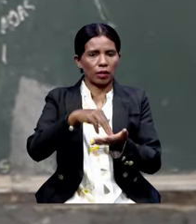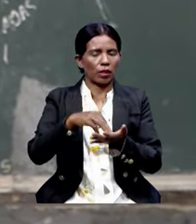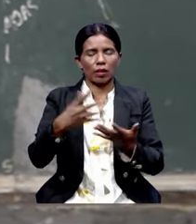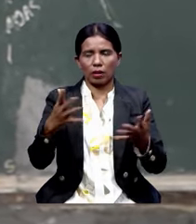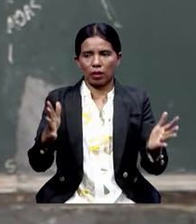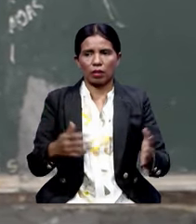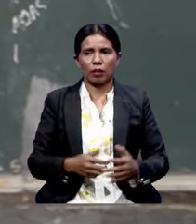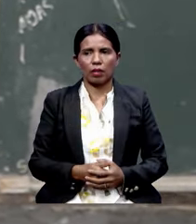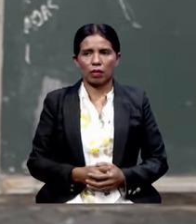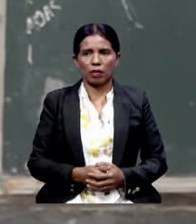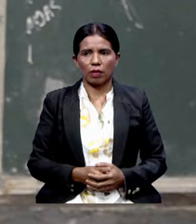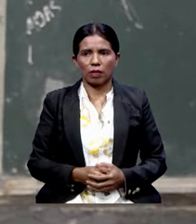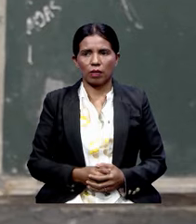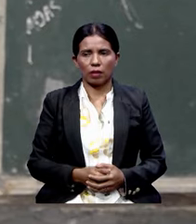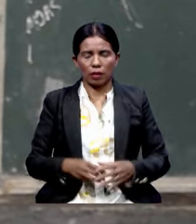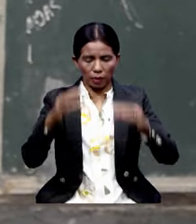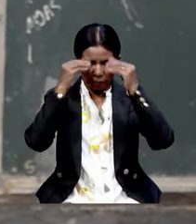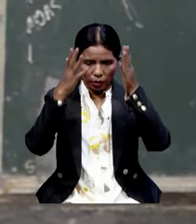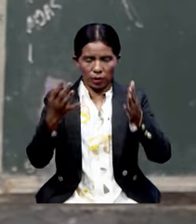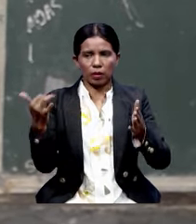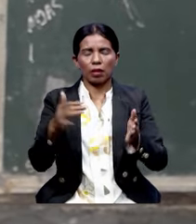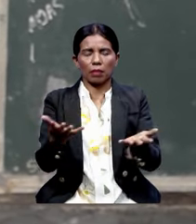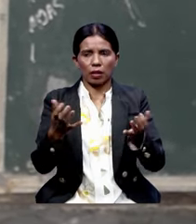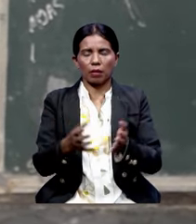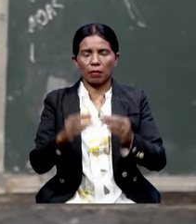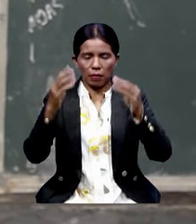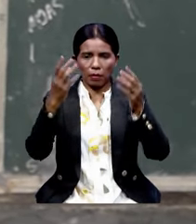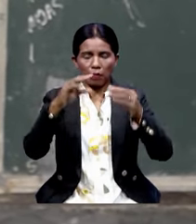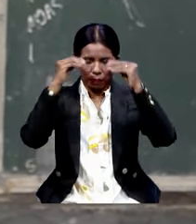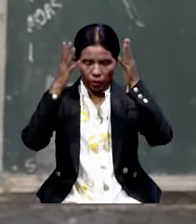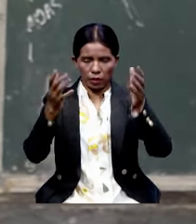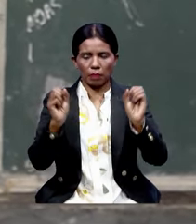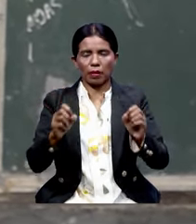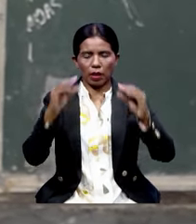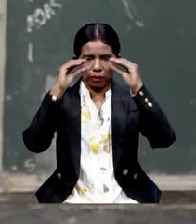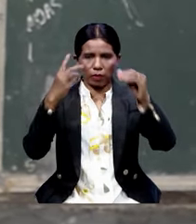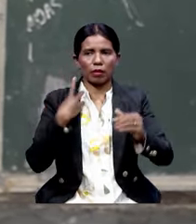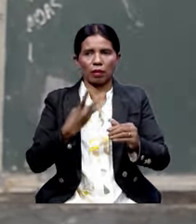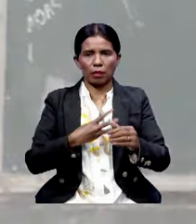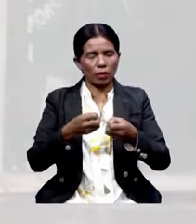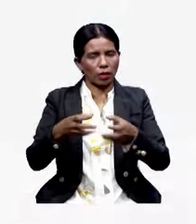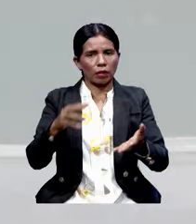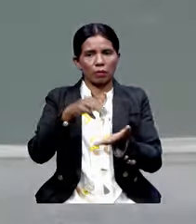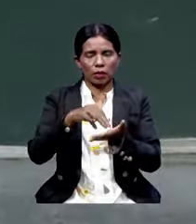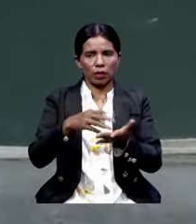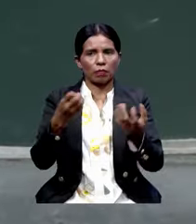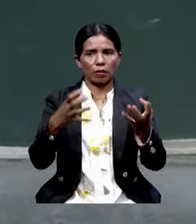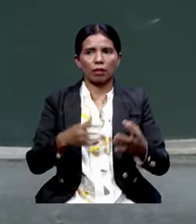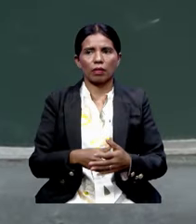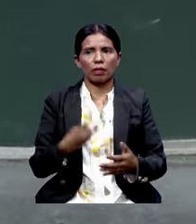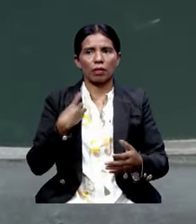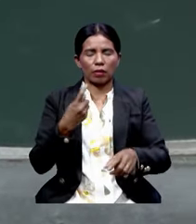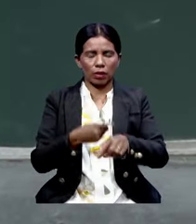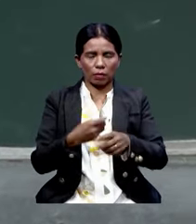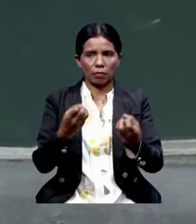sosia tabel tama sosia bet tama udah bila nuring amis yerne tama amin lakon materi barak kuna. Ini am lakon tempu